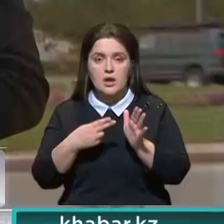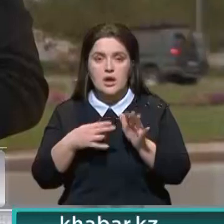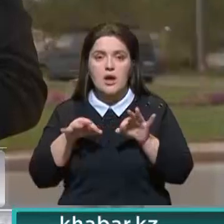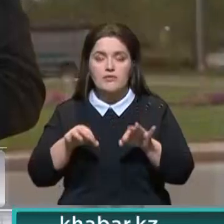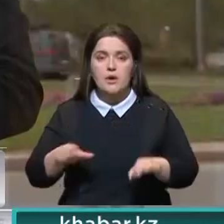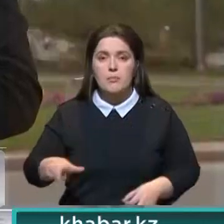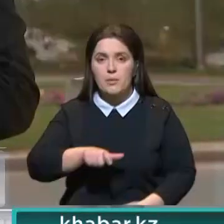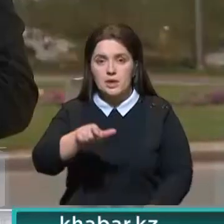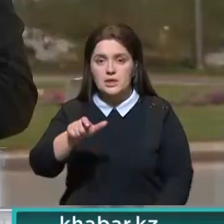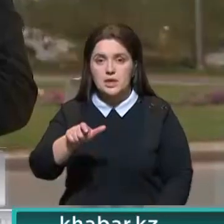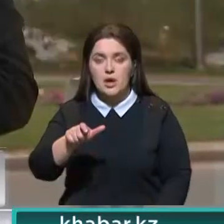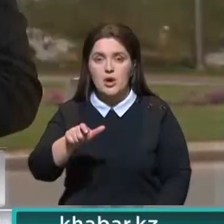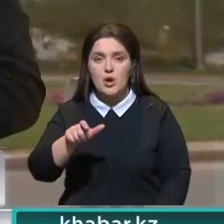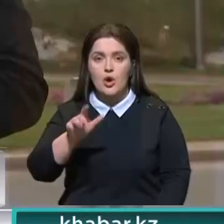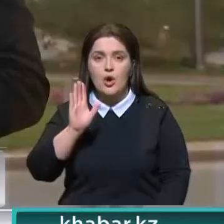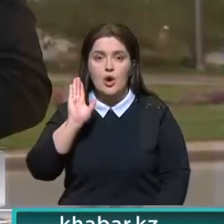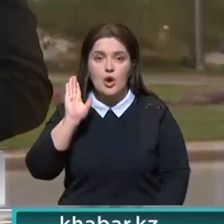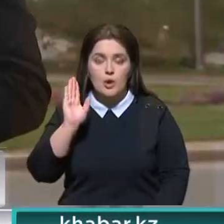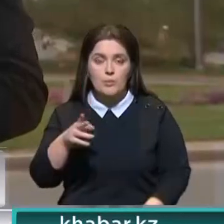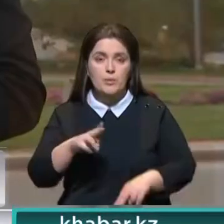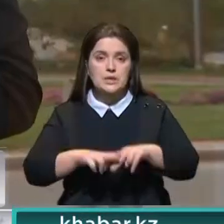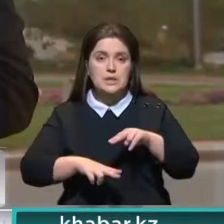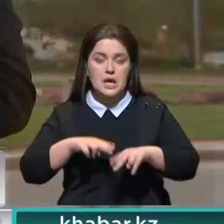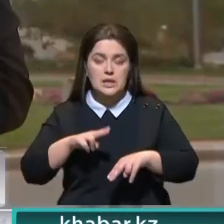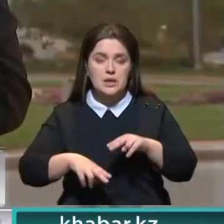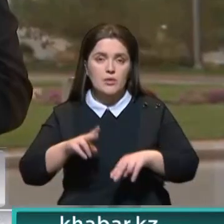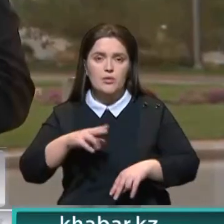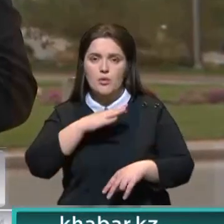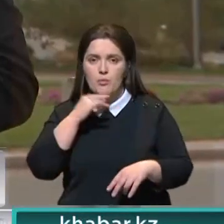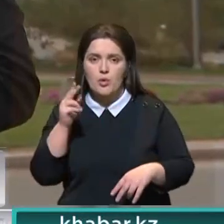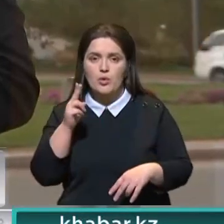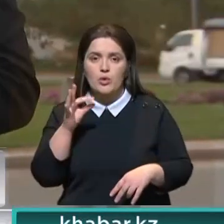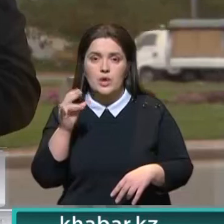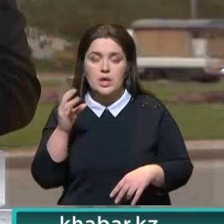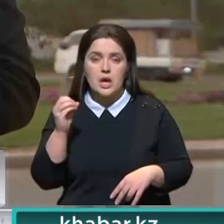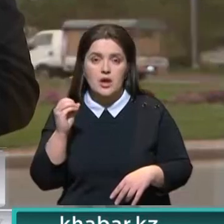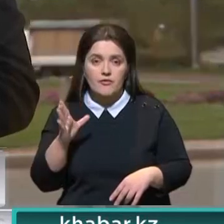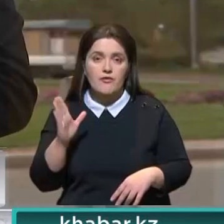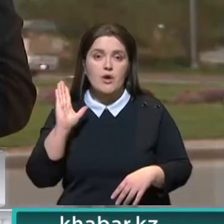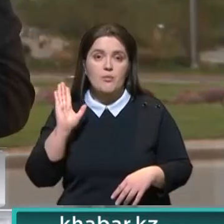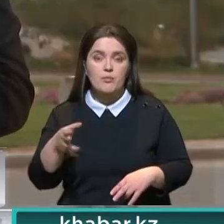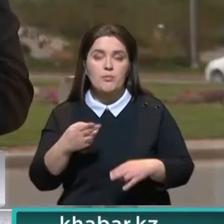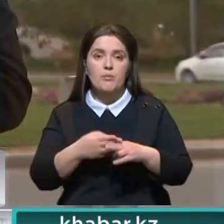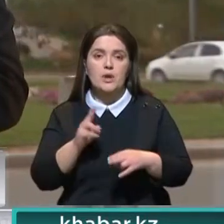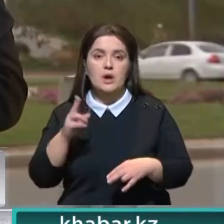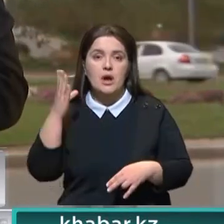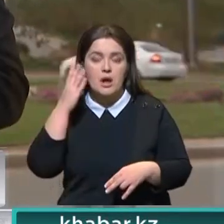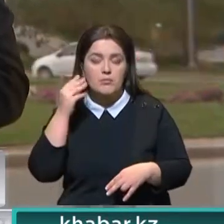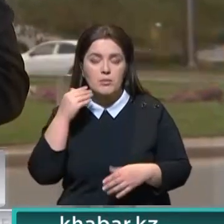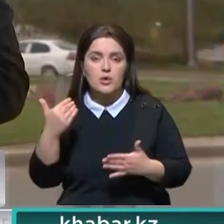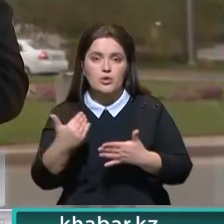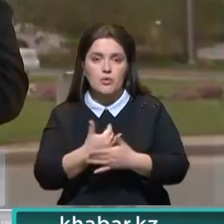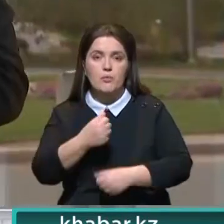автомагистраль. Ожидает местных жителей масштабный строительный бум. В целом, Конаев должен стать контрмагнитом к Алматы и новым